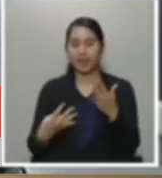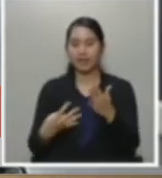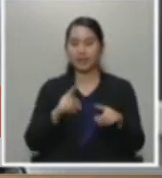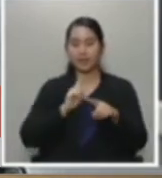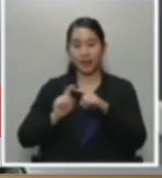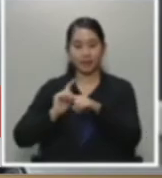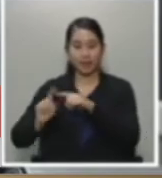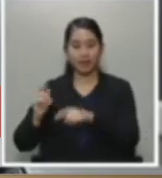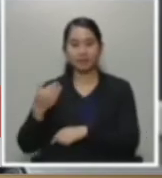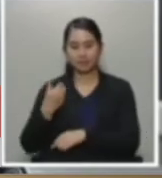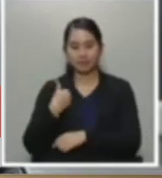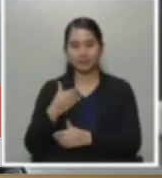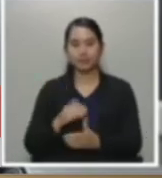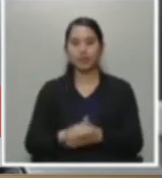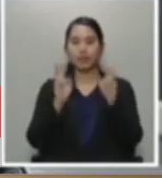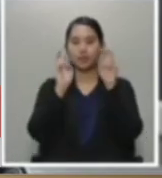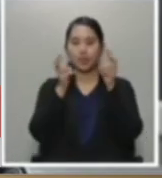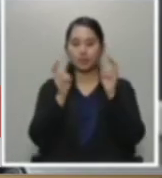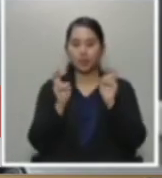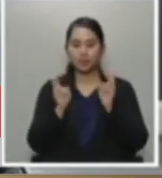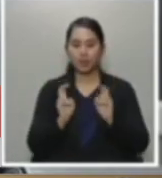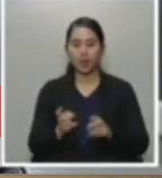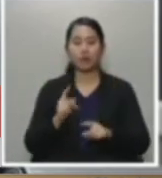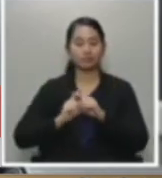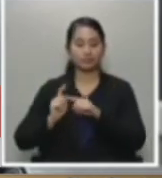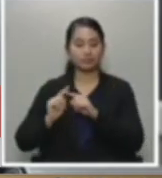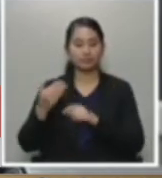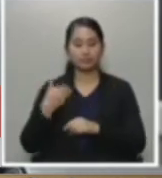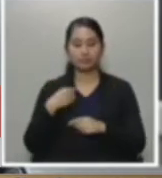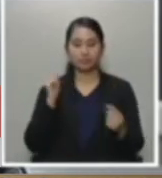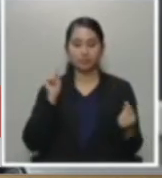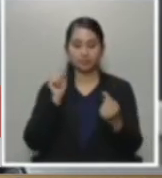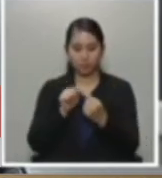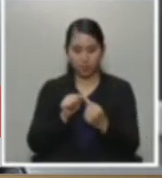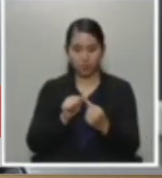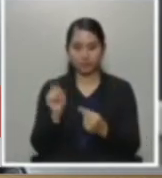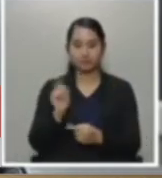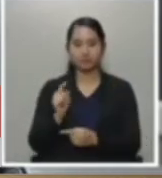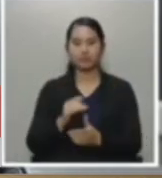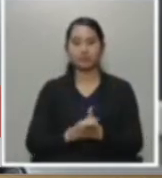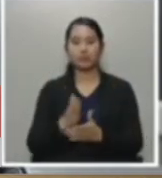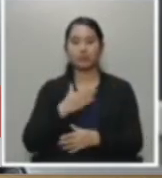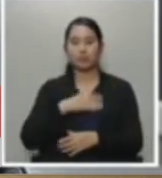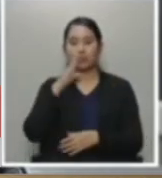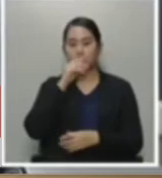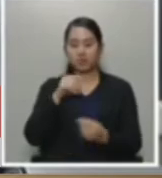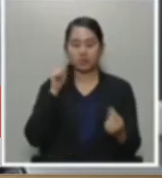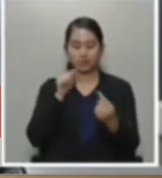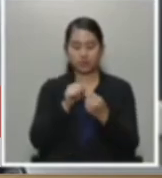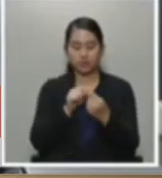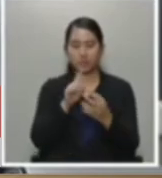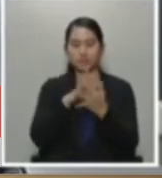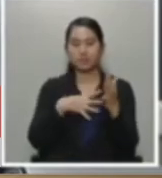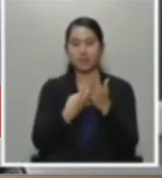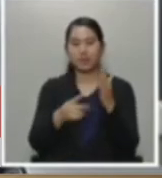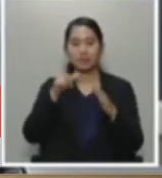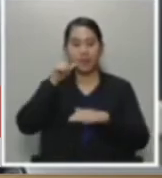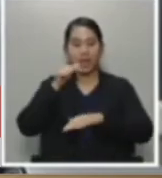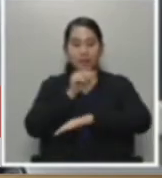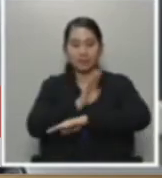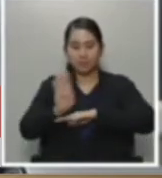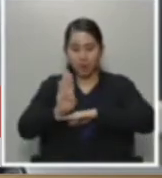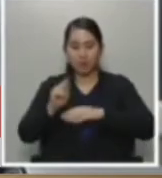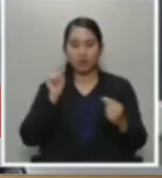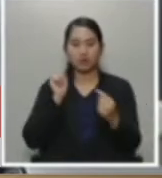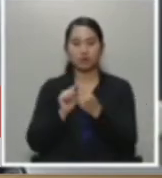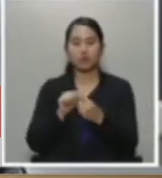านมีแผนแม่บทของยุทธศาสตร์แต่ละด้านผมขอเจาะไปที่แผนแม่บทภายใต้ยุทธศาสตร์ชาติประเด็น